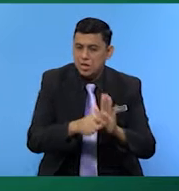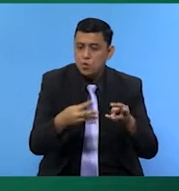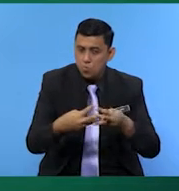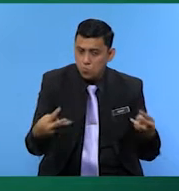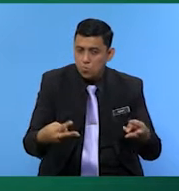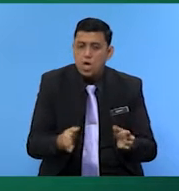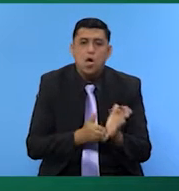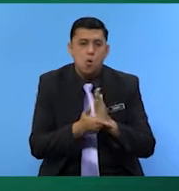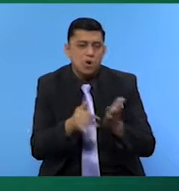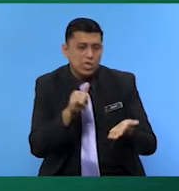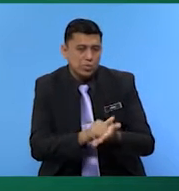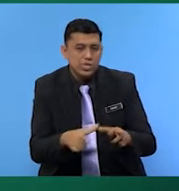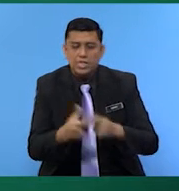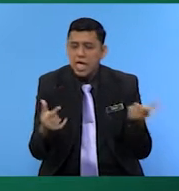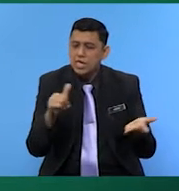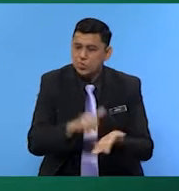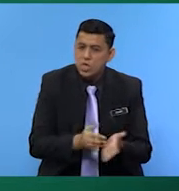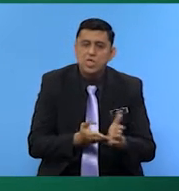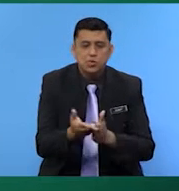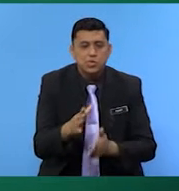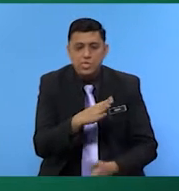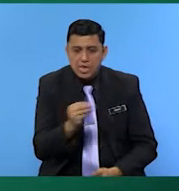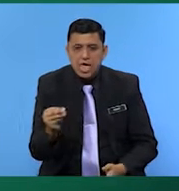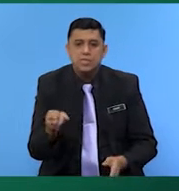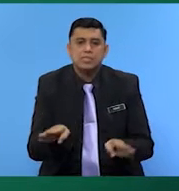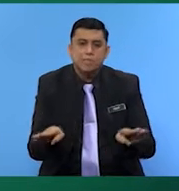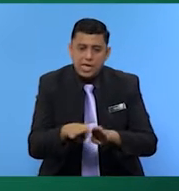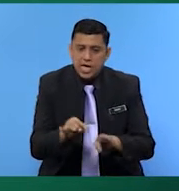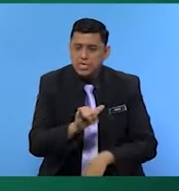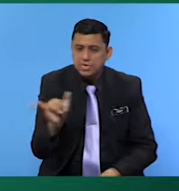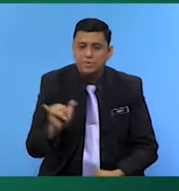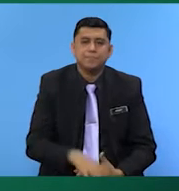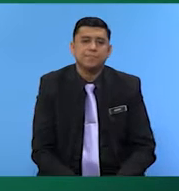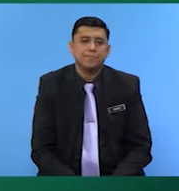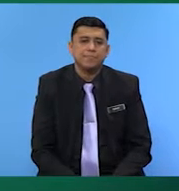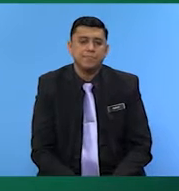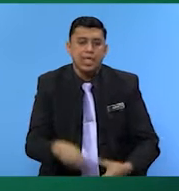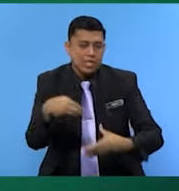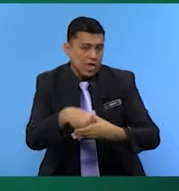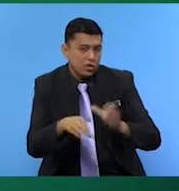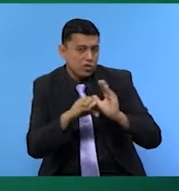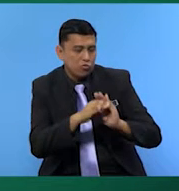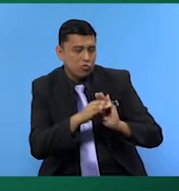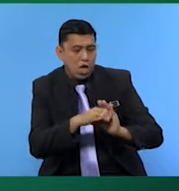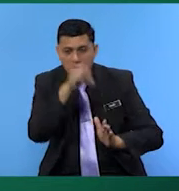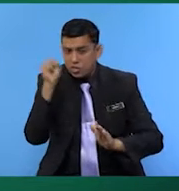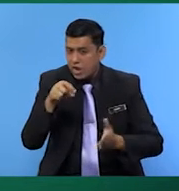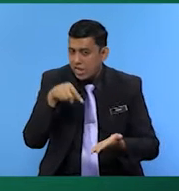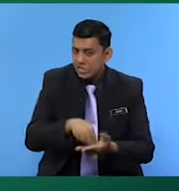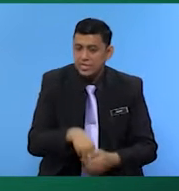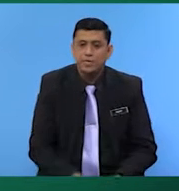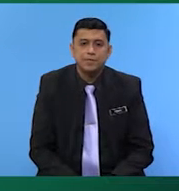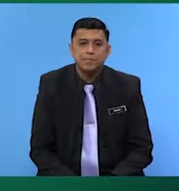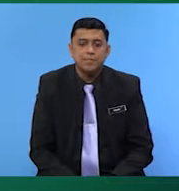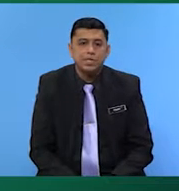seperti oleh itu, selain itu, seterusnya dan sebagainya. Okay, jika kita lihat di dalam contoh soalan di skrin ini,